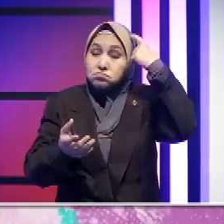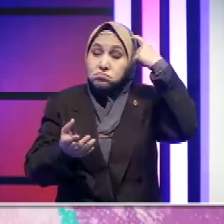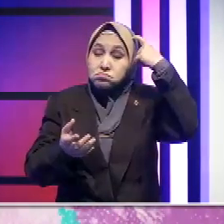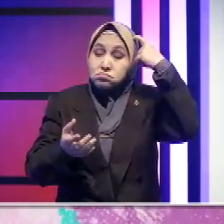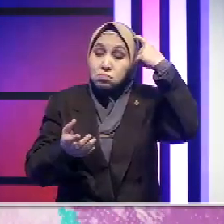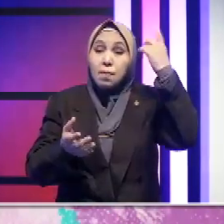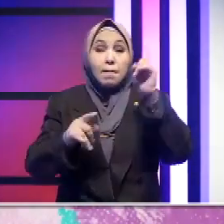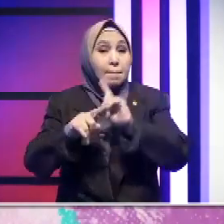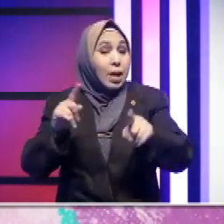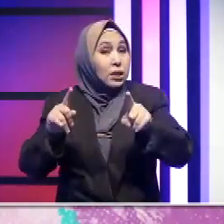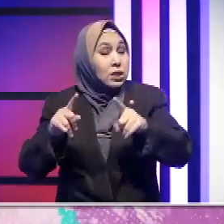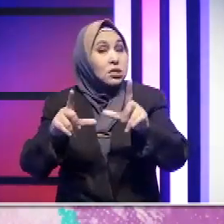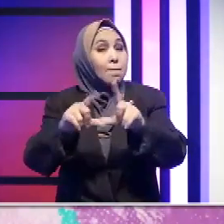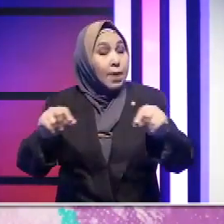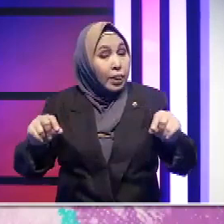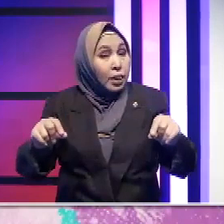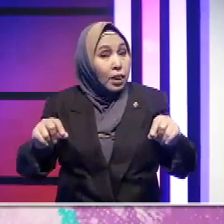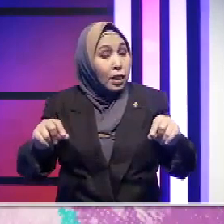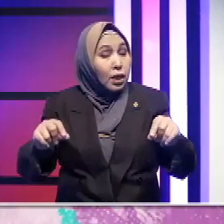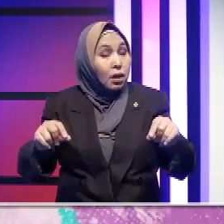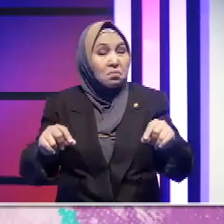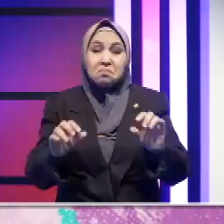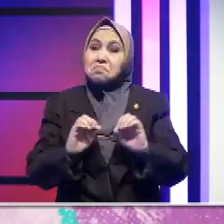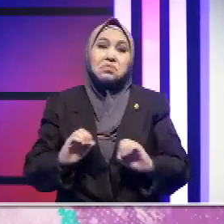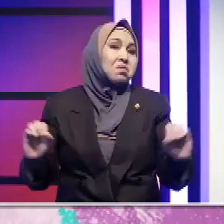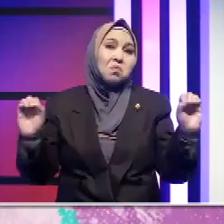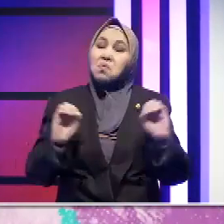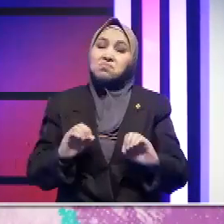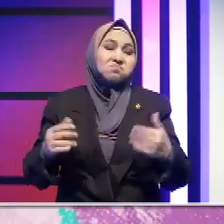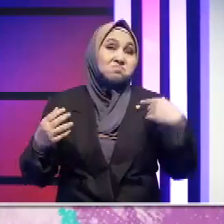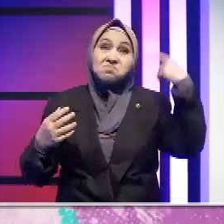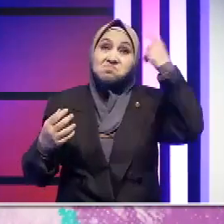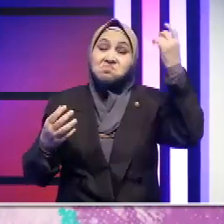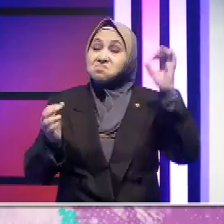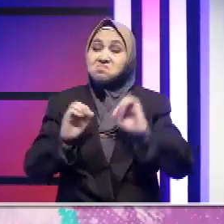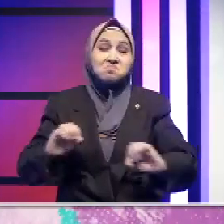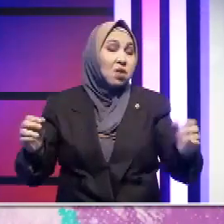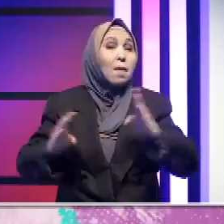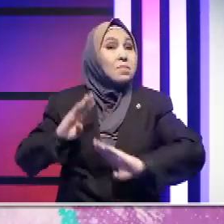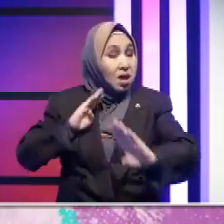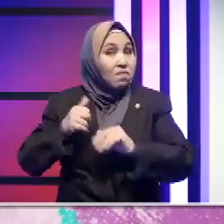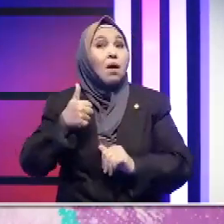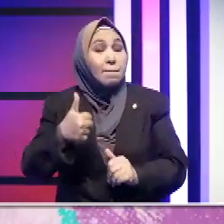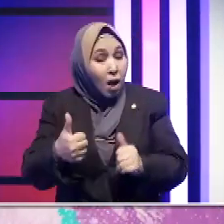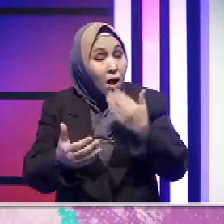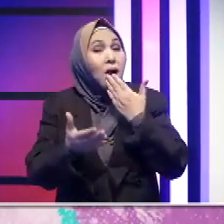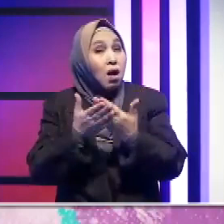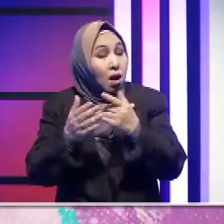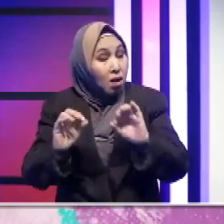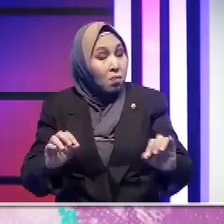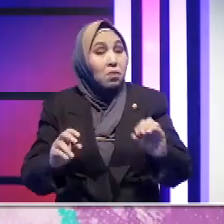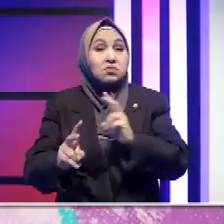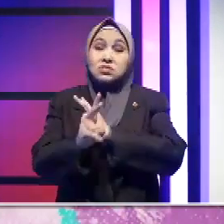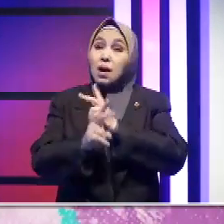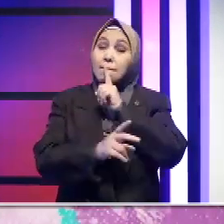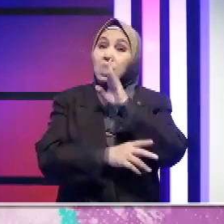by jhefy Hai We don't have three metode Happy Birthday Pop kontrol wa jaga